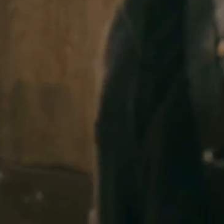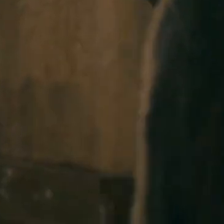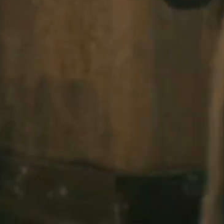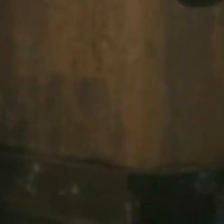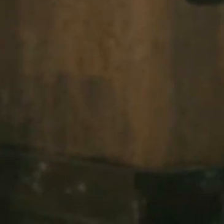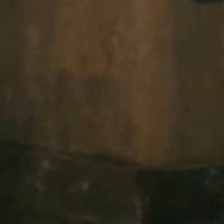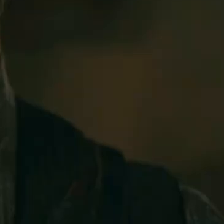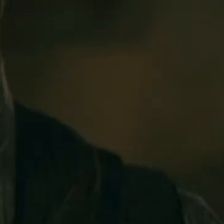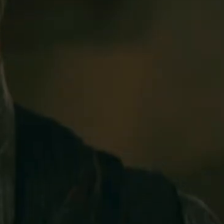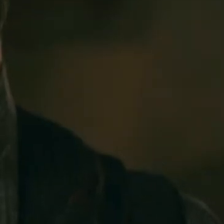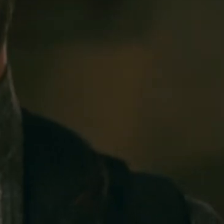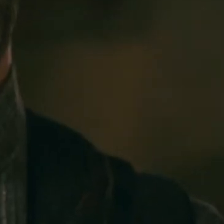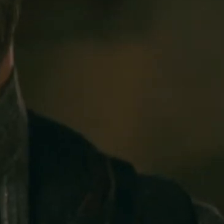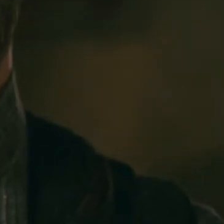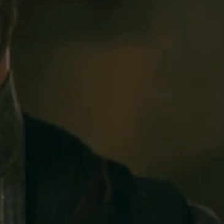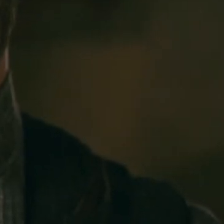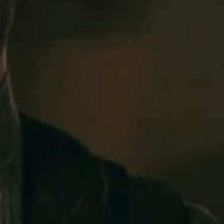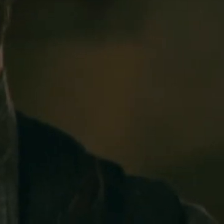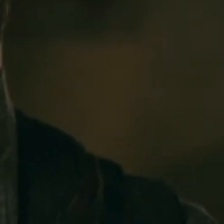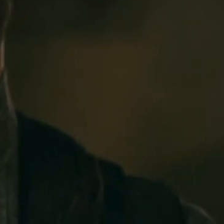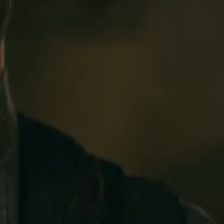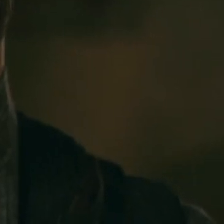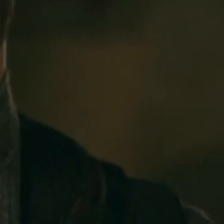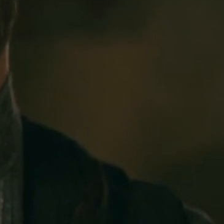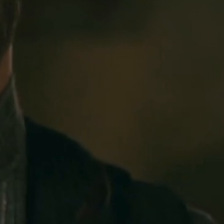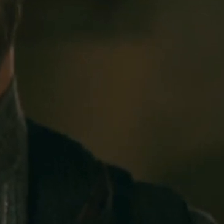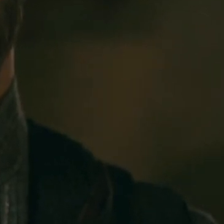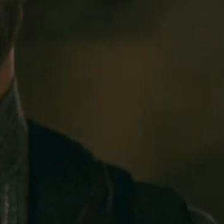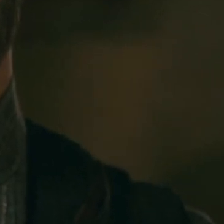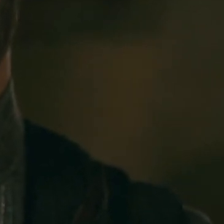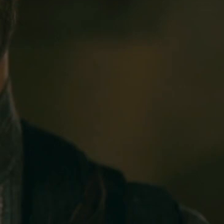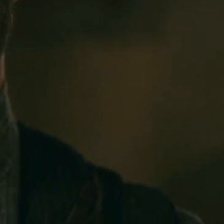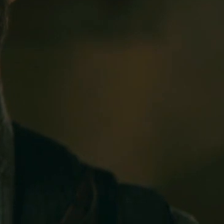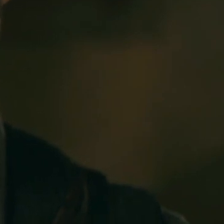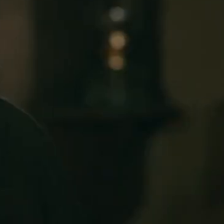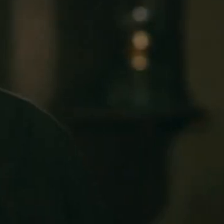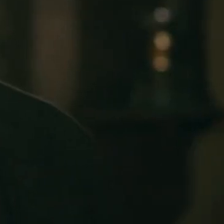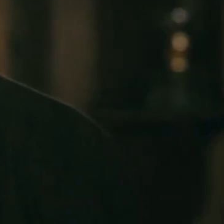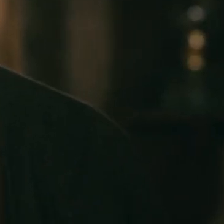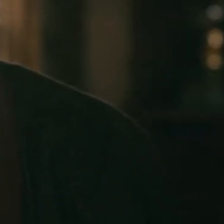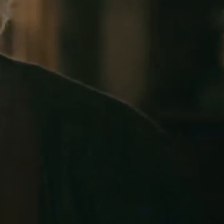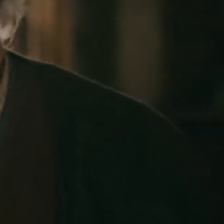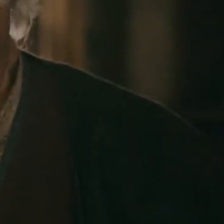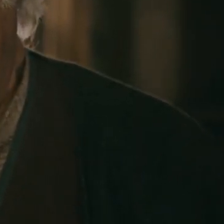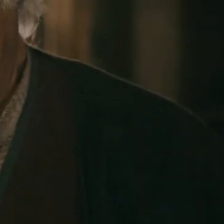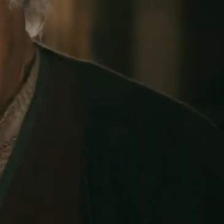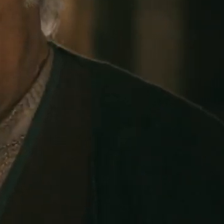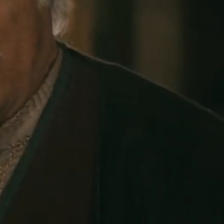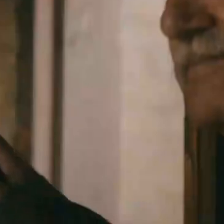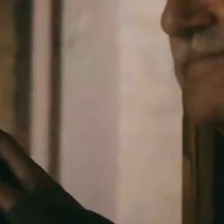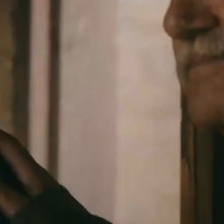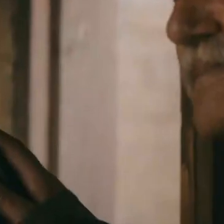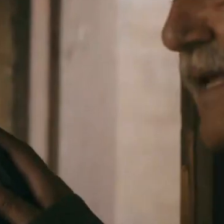Mehmet'e bir daha bakıp gitti. Mehmet dolu dolu gözlerle ardından bakıyordu. Hüsrev elini omzuna koydu.